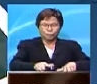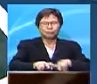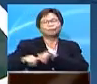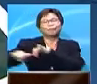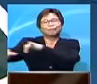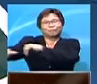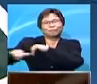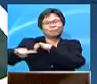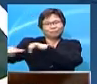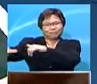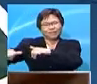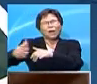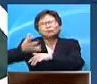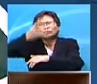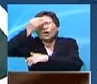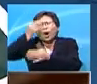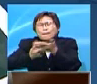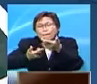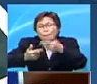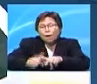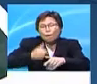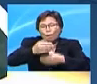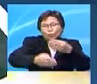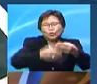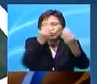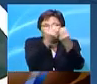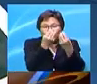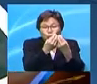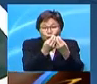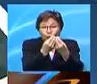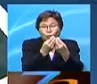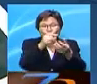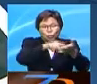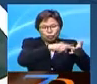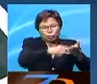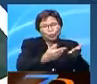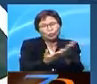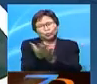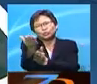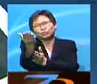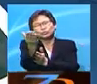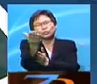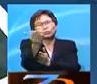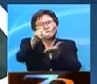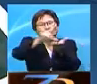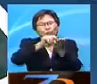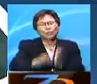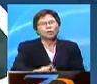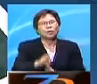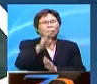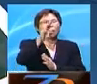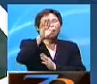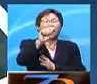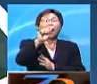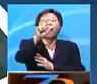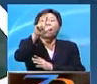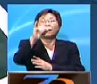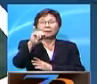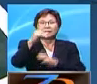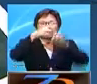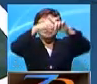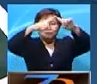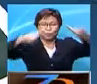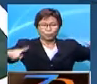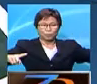serent dan bag perkembangan semasa proses penjumlahan Rasmi undi kita berintas langsung bersama wartawan Ali di dewan jubli